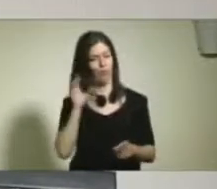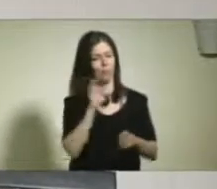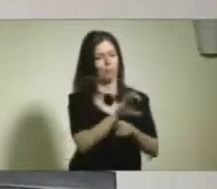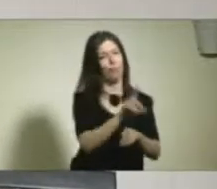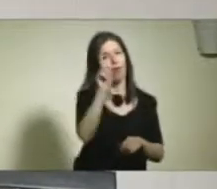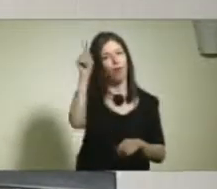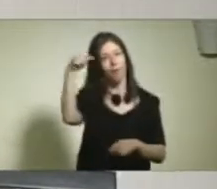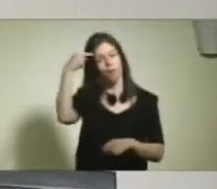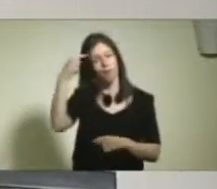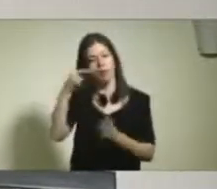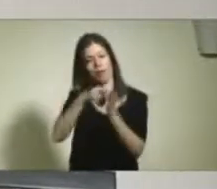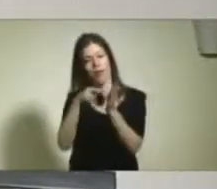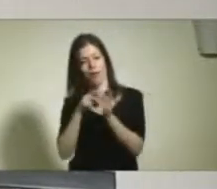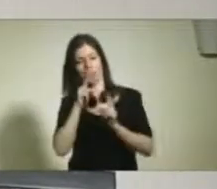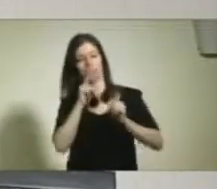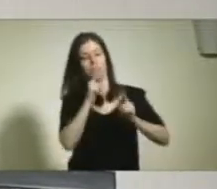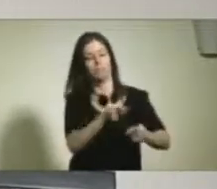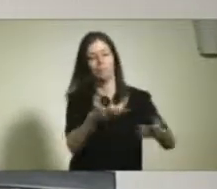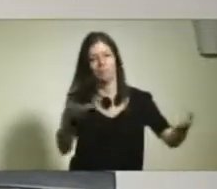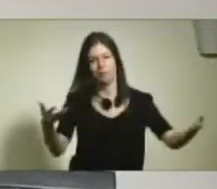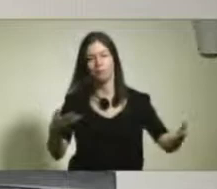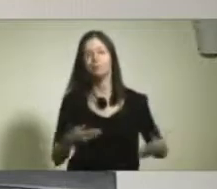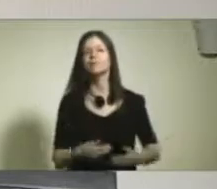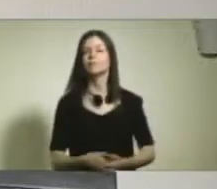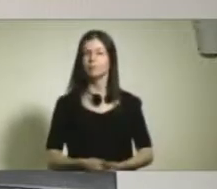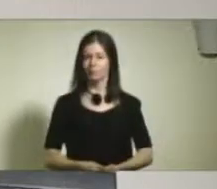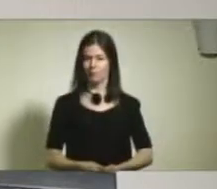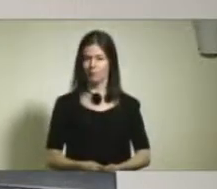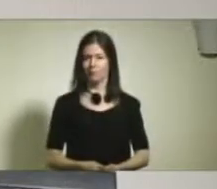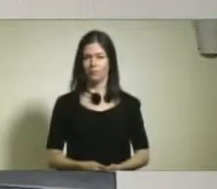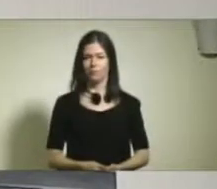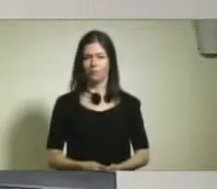de l'État. Bon, alors, la Banque